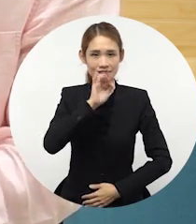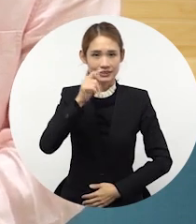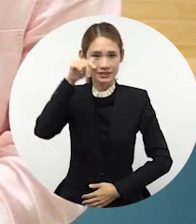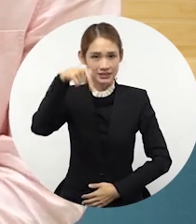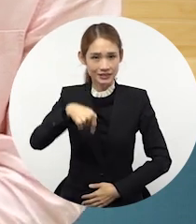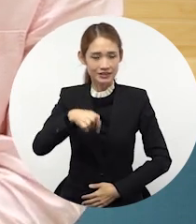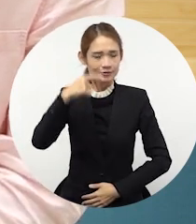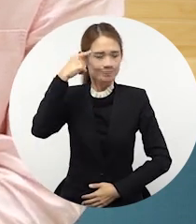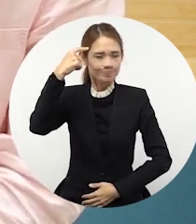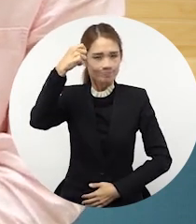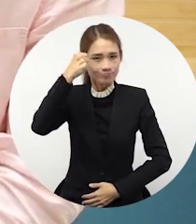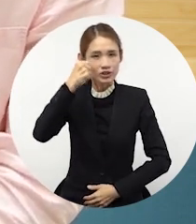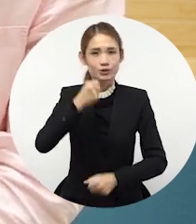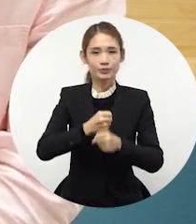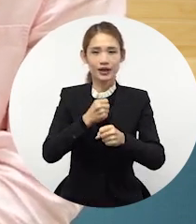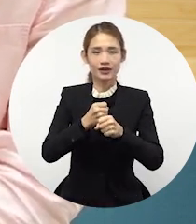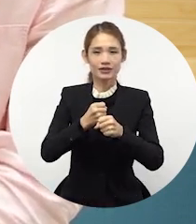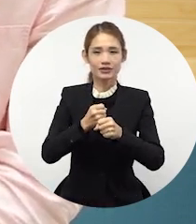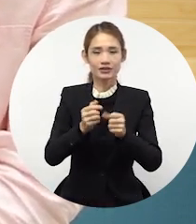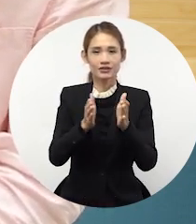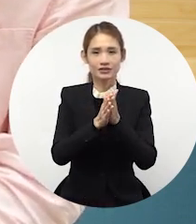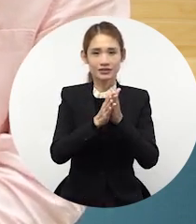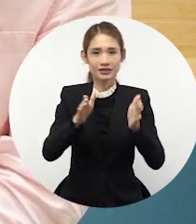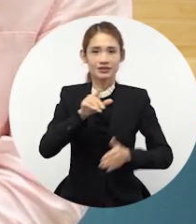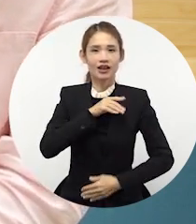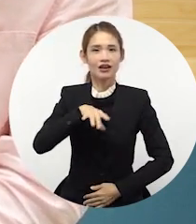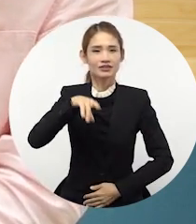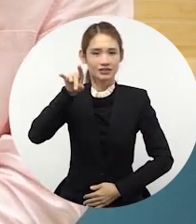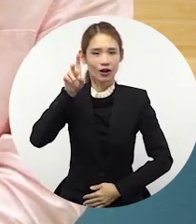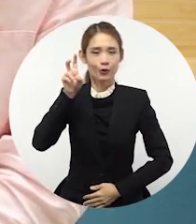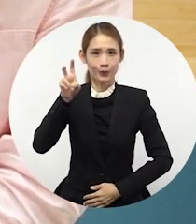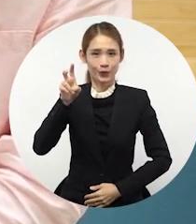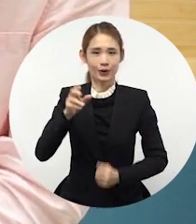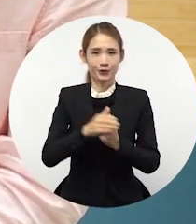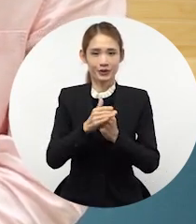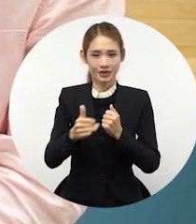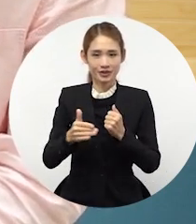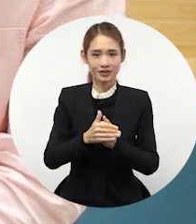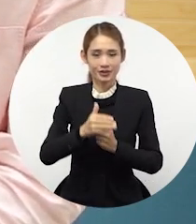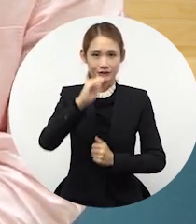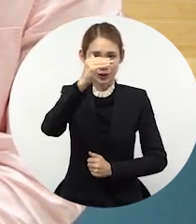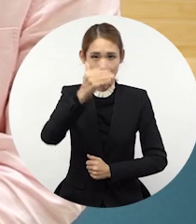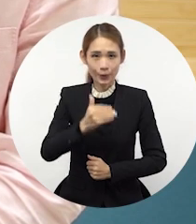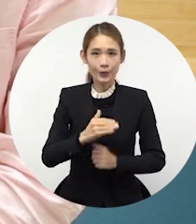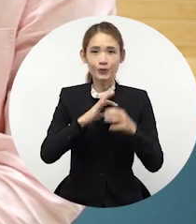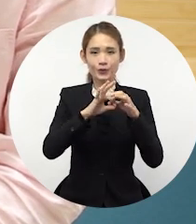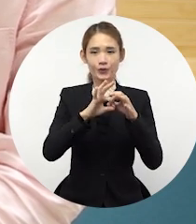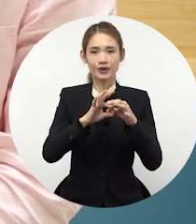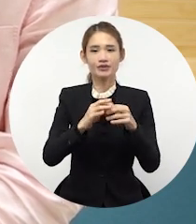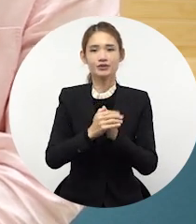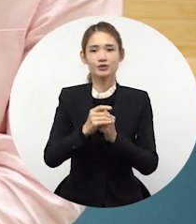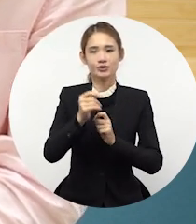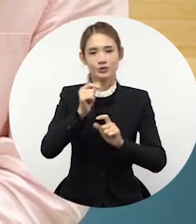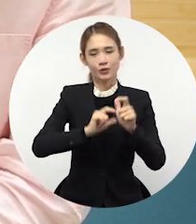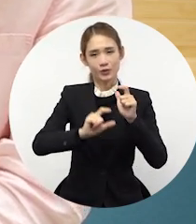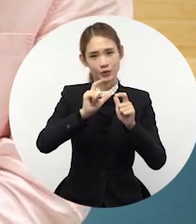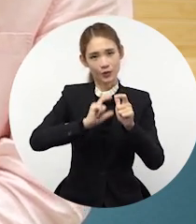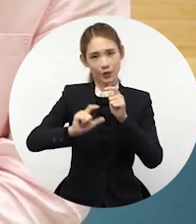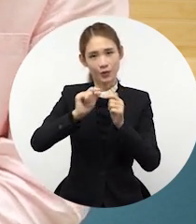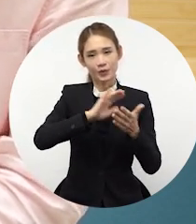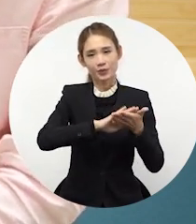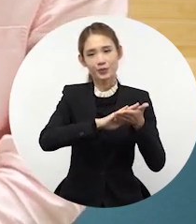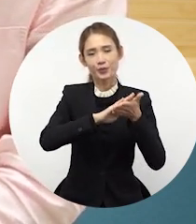나라의 인식을 만들어가는데 가장 시작점이 될 거고 그렇기 때문에 이 내용들을